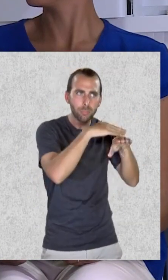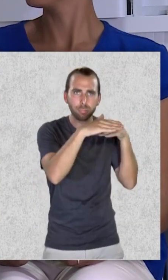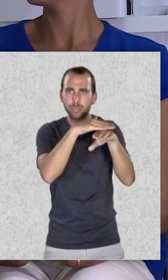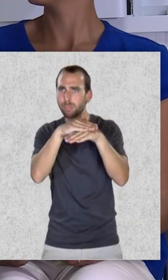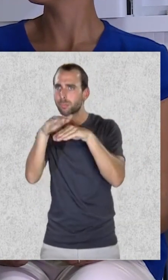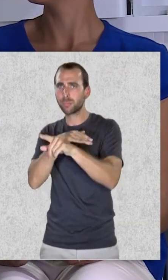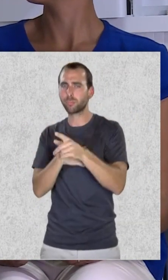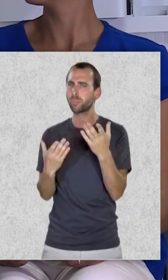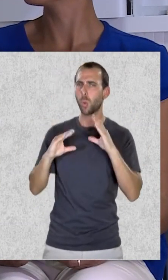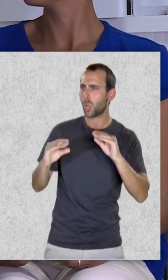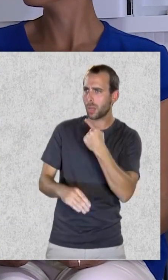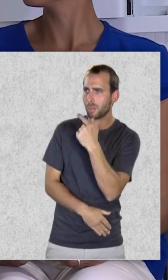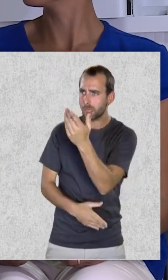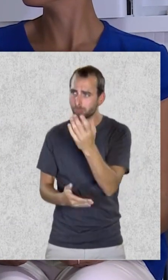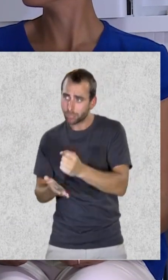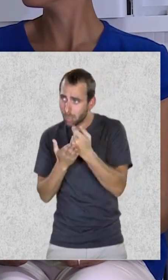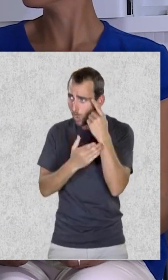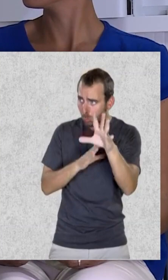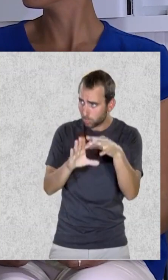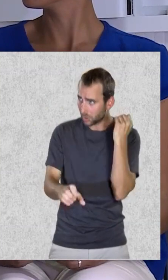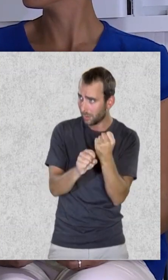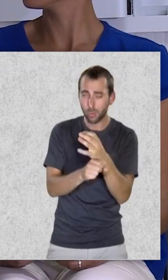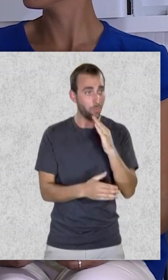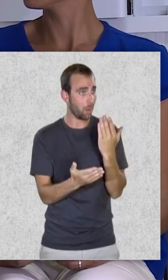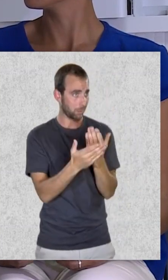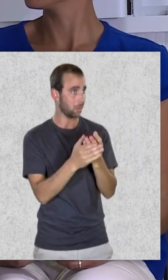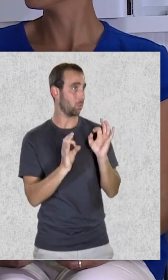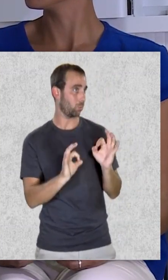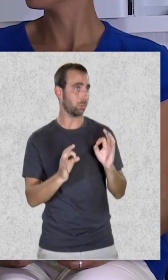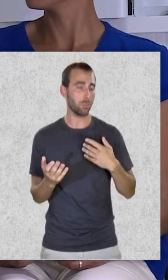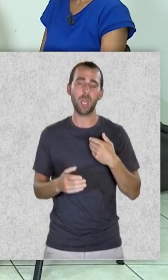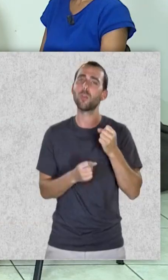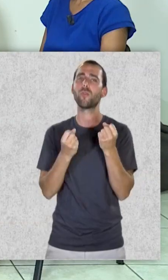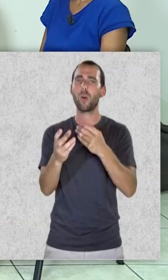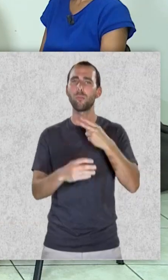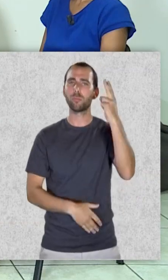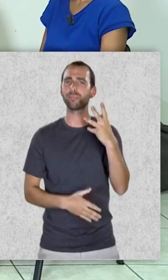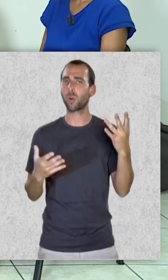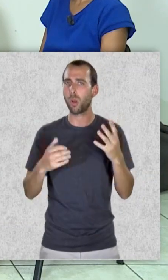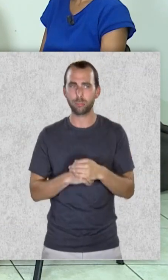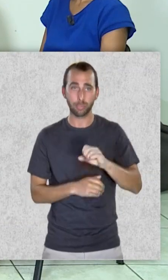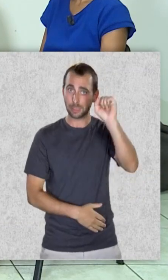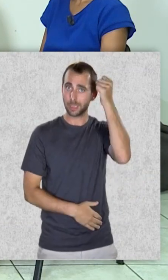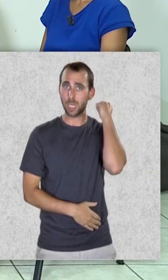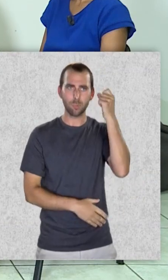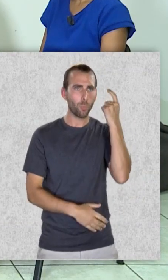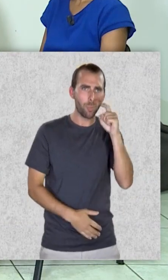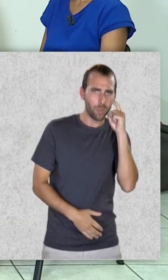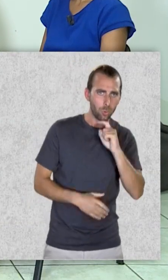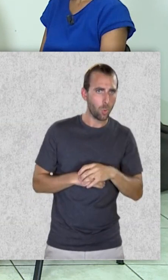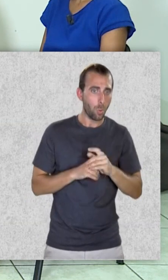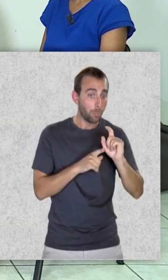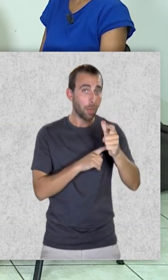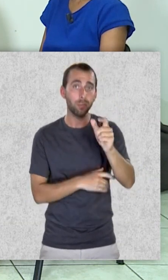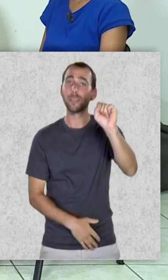Voilà. Donc, souvent, ça commence par un stage d'observation, après un stage